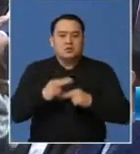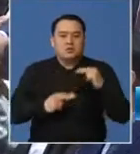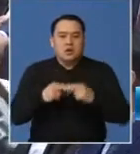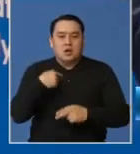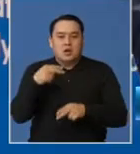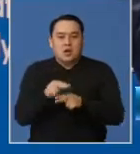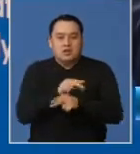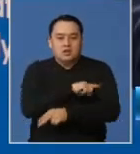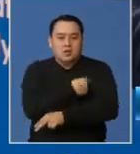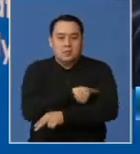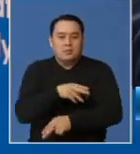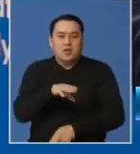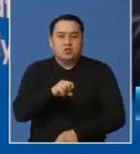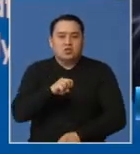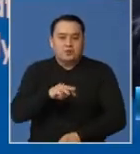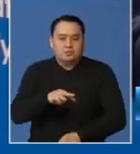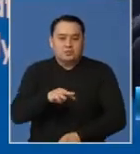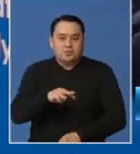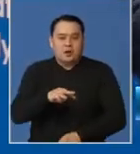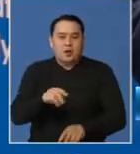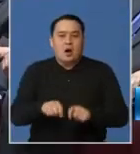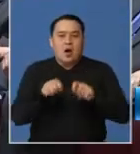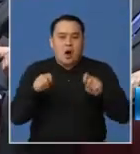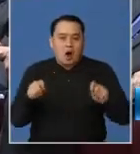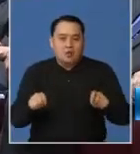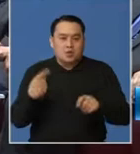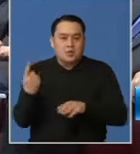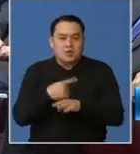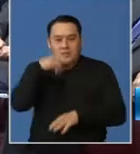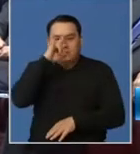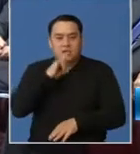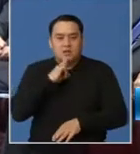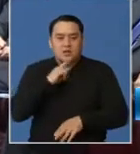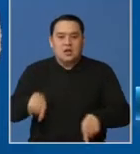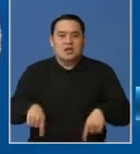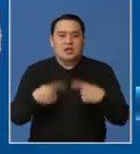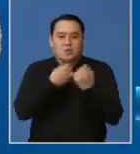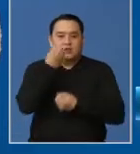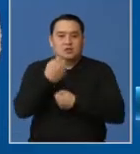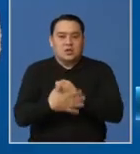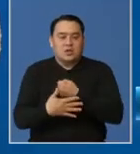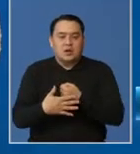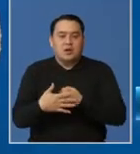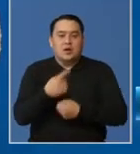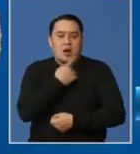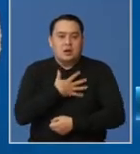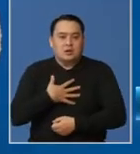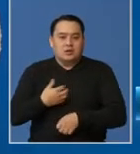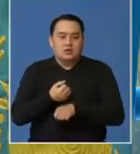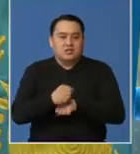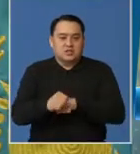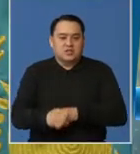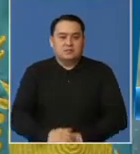строительство лечебницы в селе Пиджим Памфиловского района. Откроется и первый в Казахстане реабилитационный центр для пострадавших от